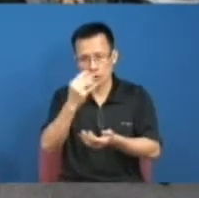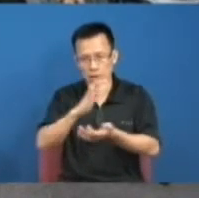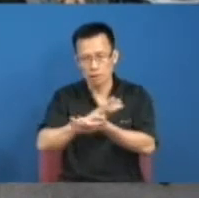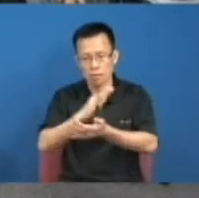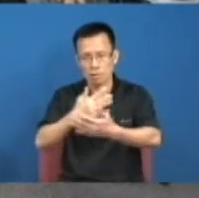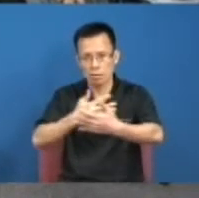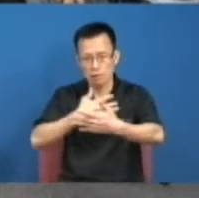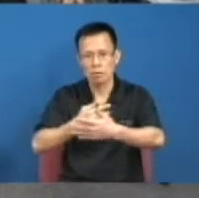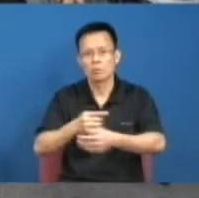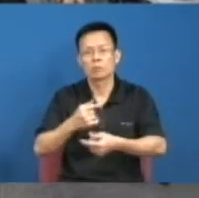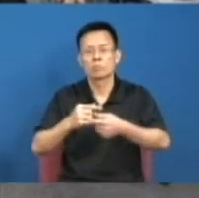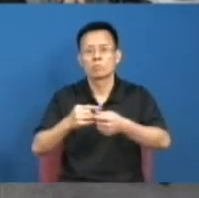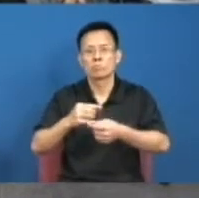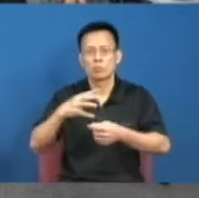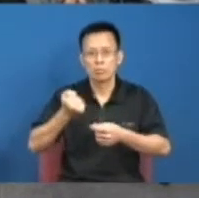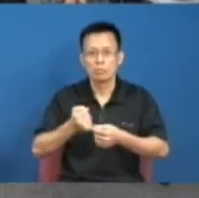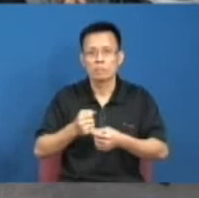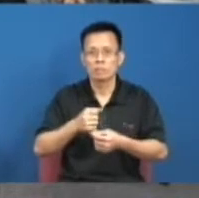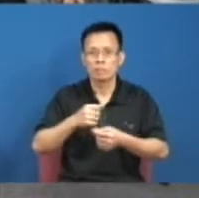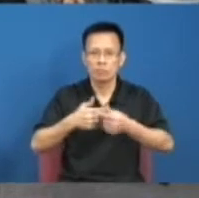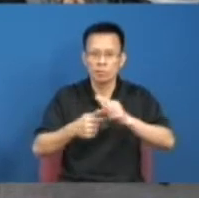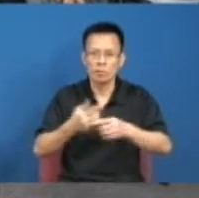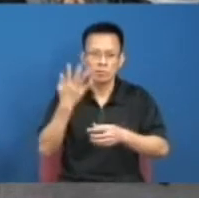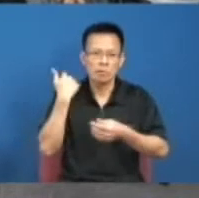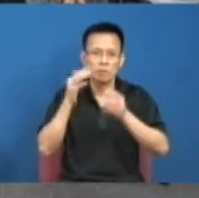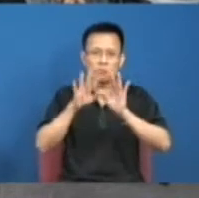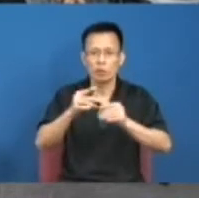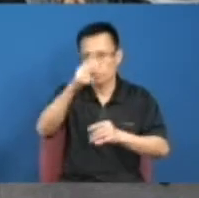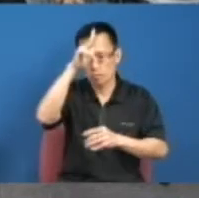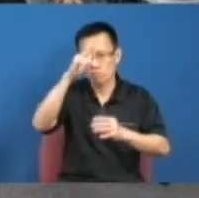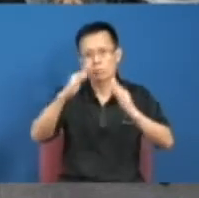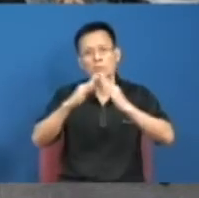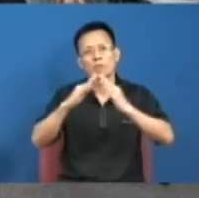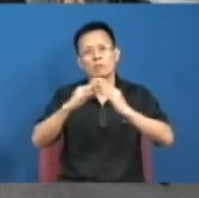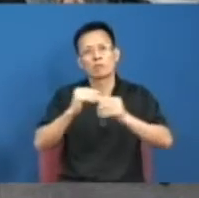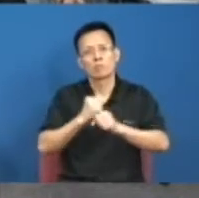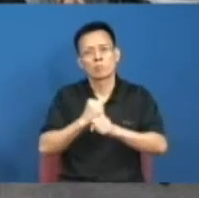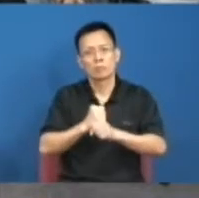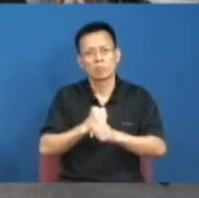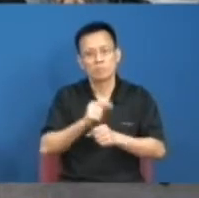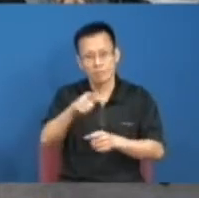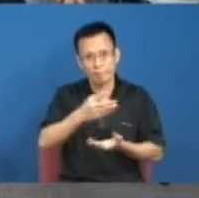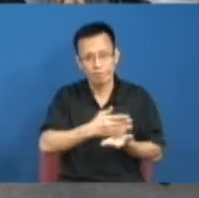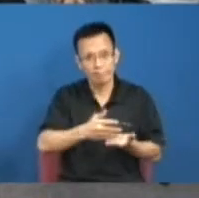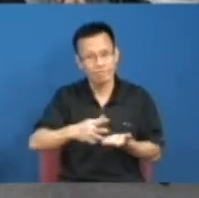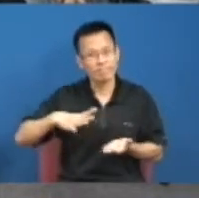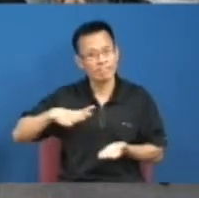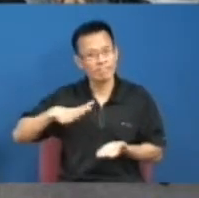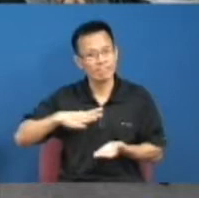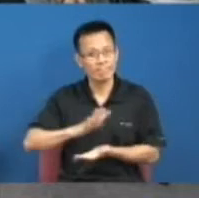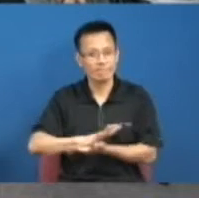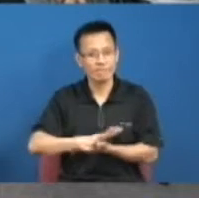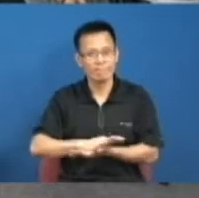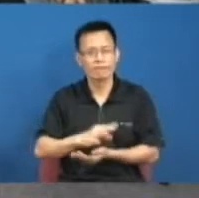種方法嘅。呢， 哦， 個我已經係幫房屋署做嘅，其中一個方法嚟。 分享一下你最寶貴的經驗啊！呢方面 係呢